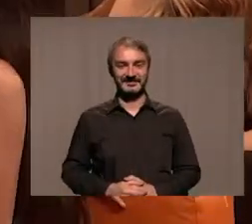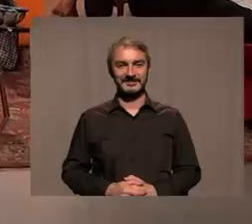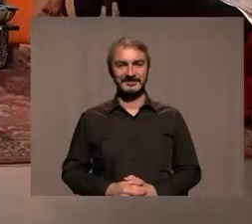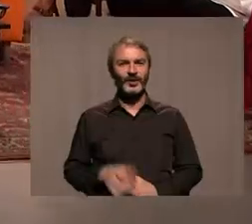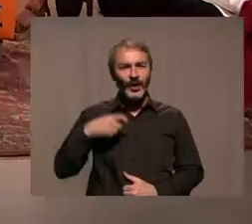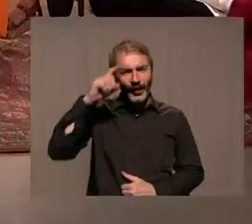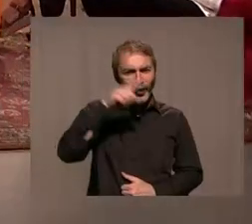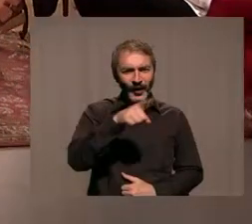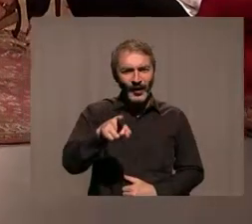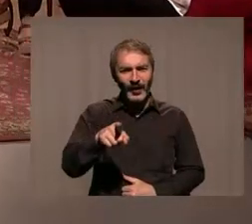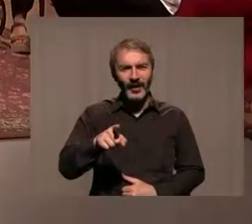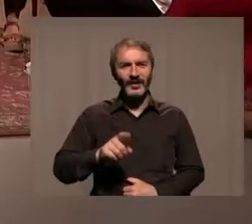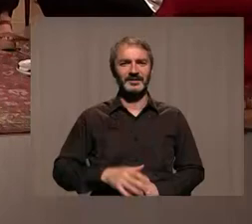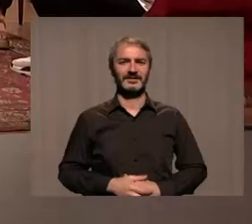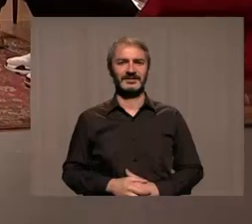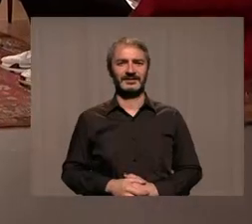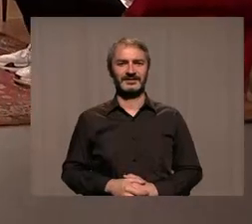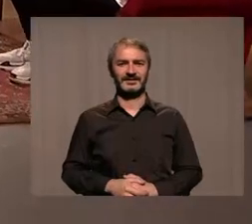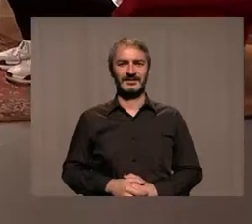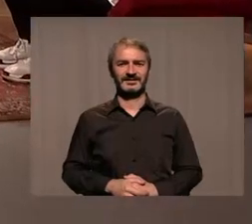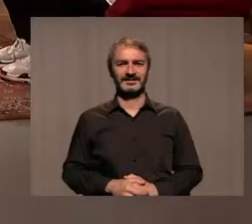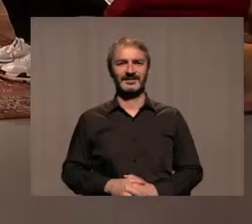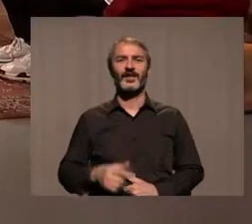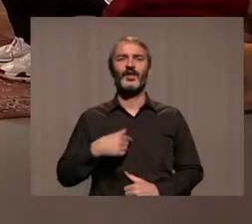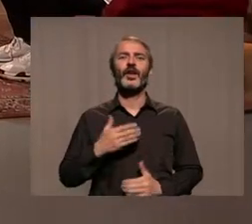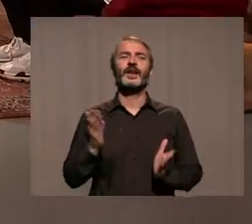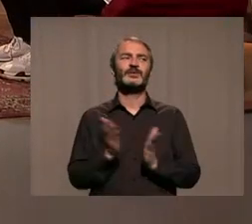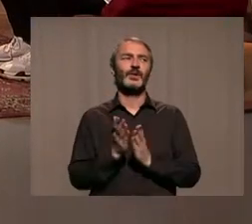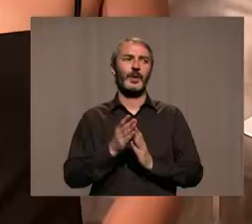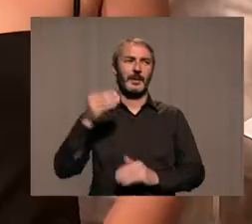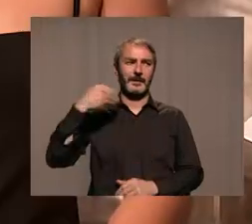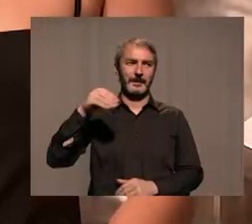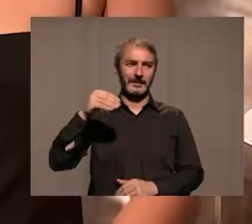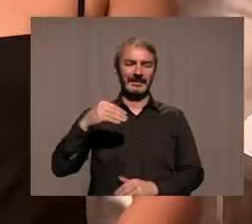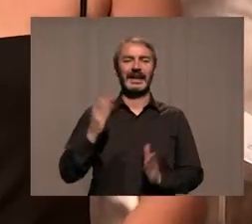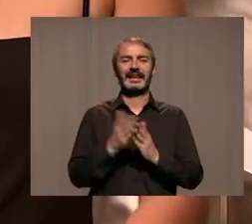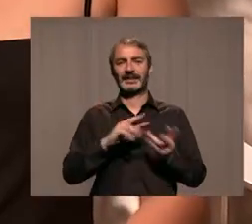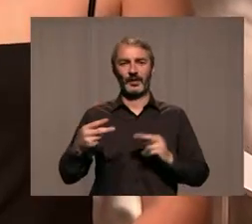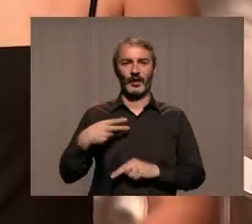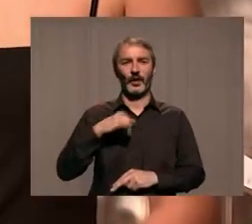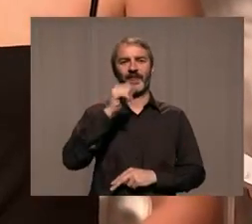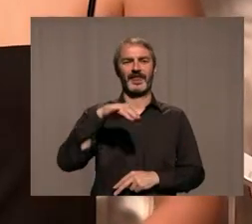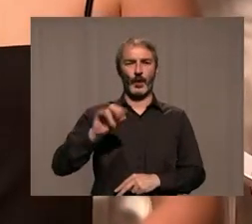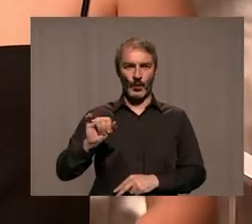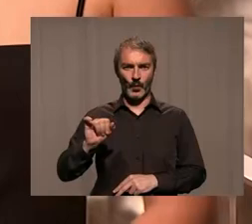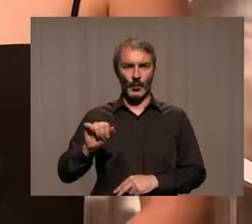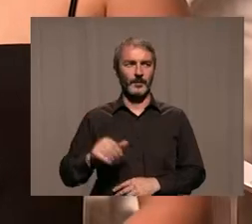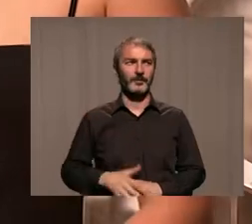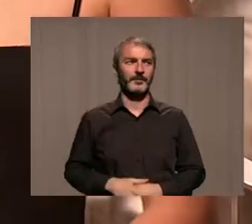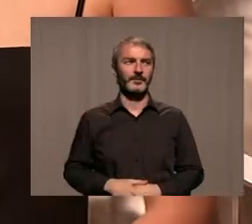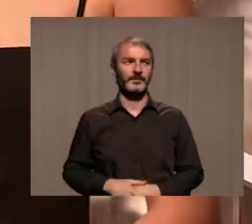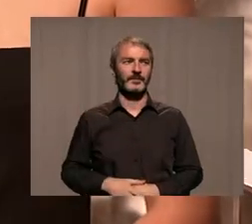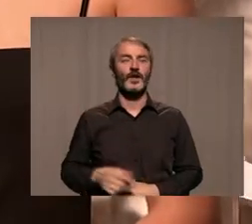¿Cómo os llamáis? Yo soy Ziggy, soy estudiante de máster en estudios de traducción. Y yo soy Paola y he acabado mi